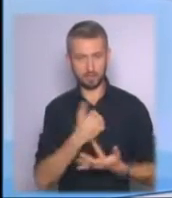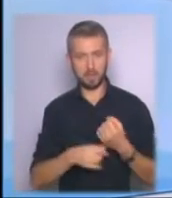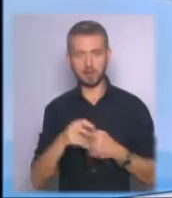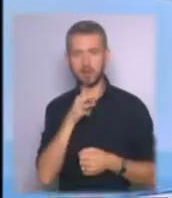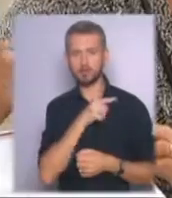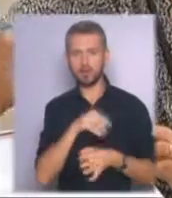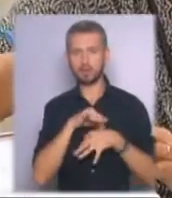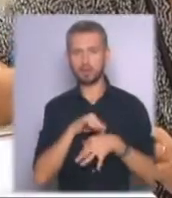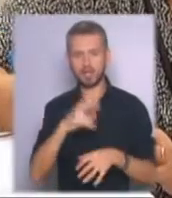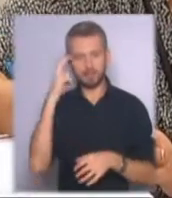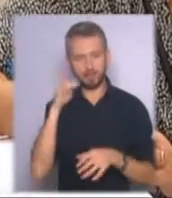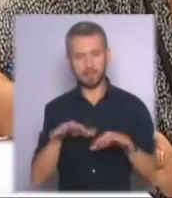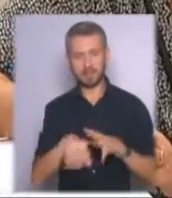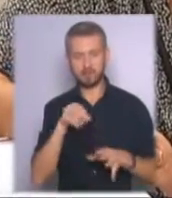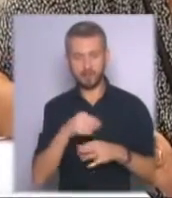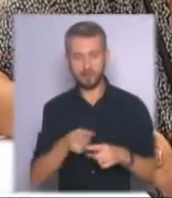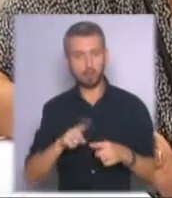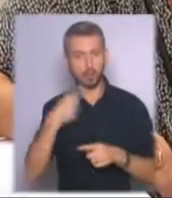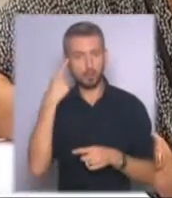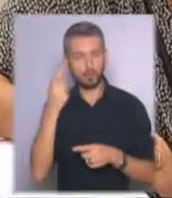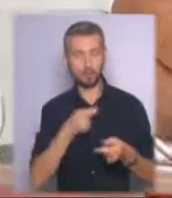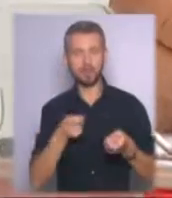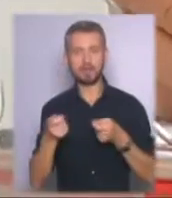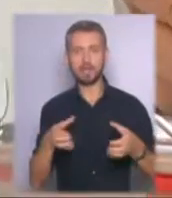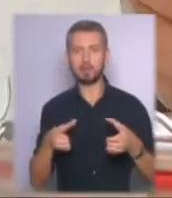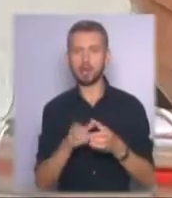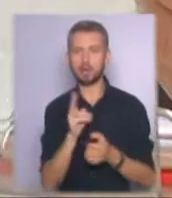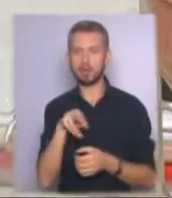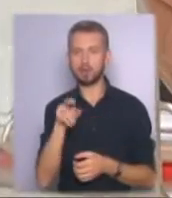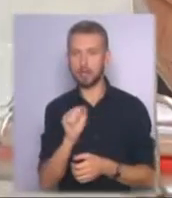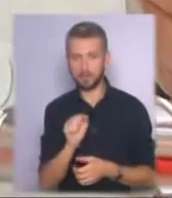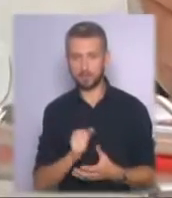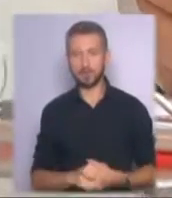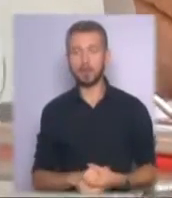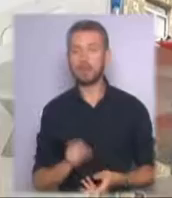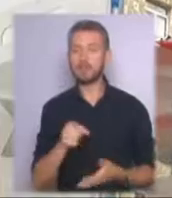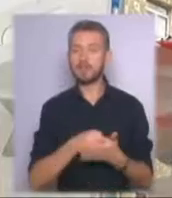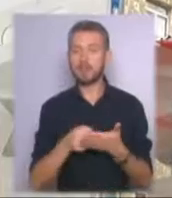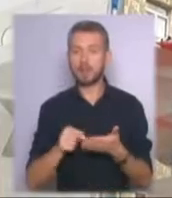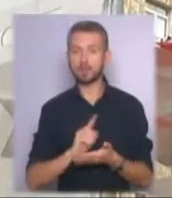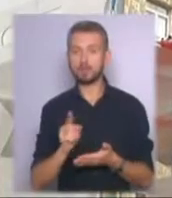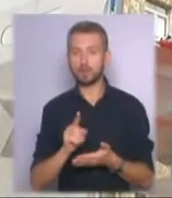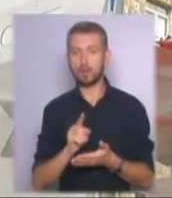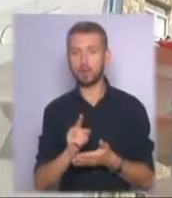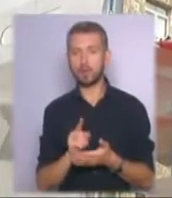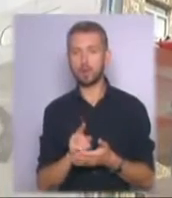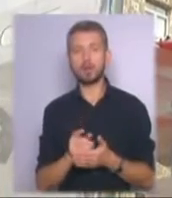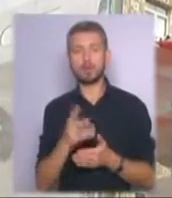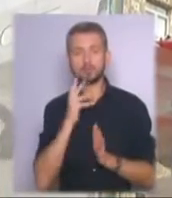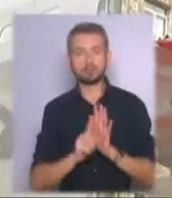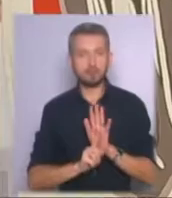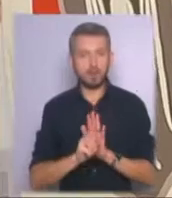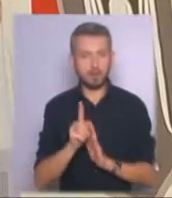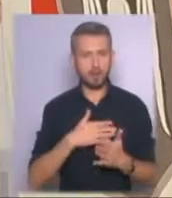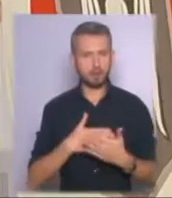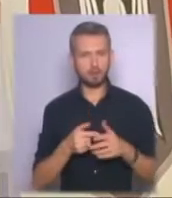столиці місцевих виборів. Про це повідомив керівник апарату КМДА Володимир Бондаренко. Він зазначив, що до настання активної фази виборчої